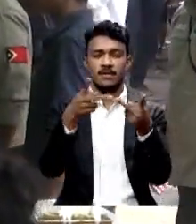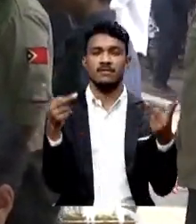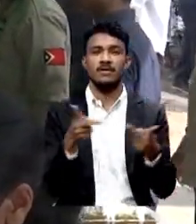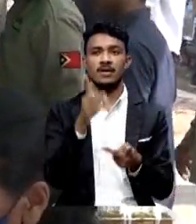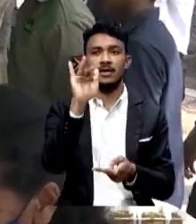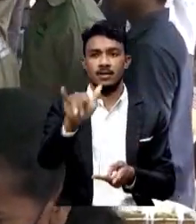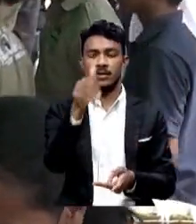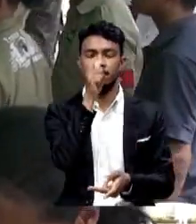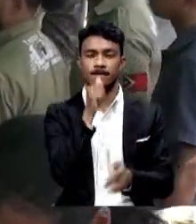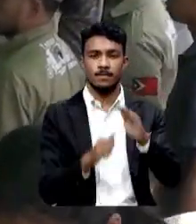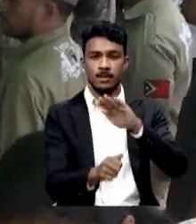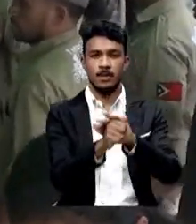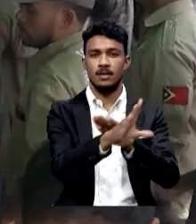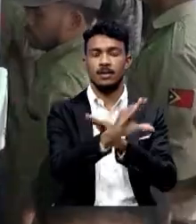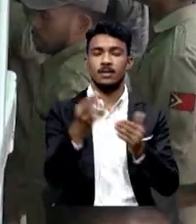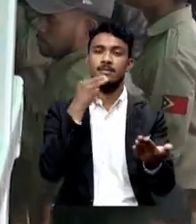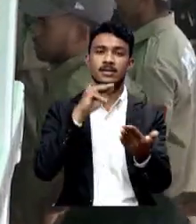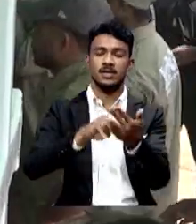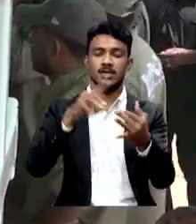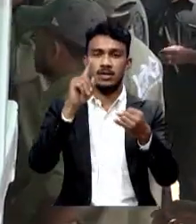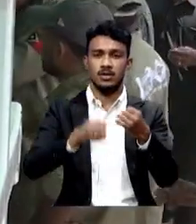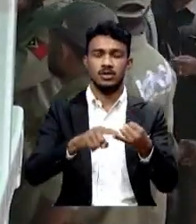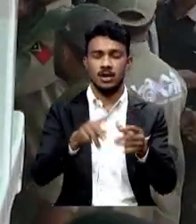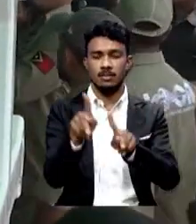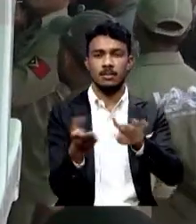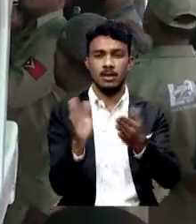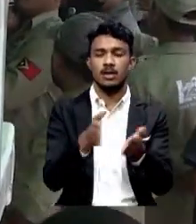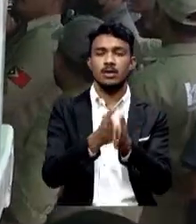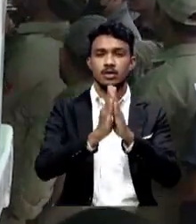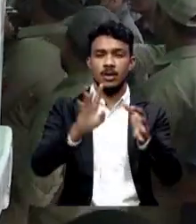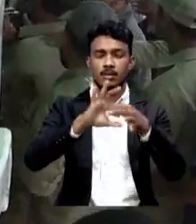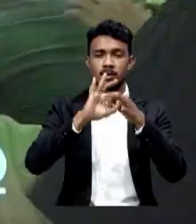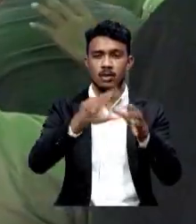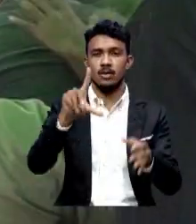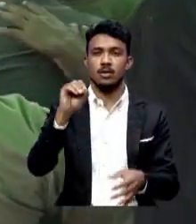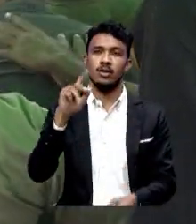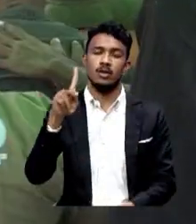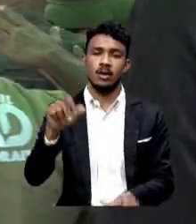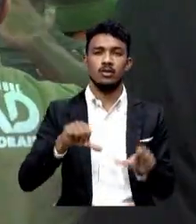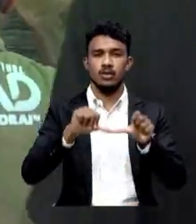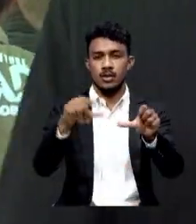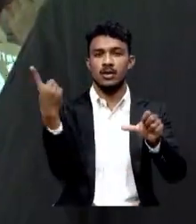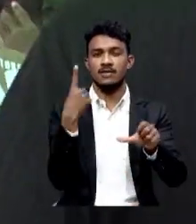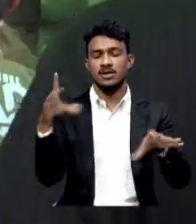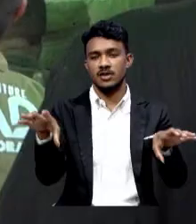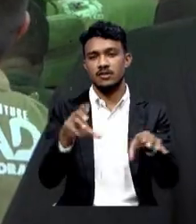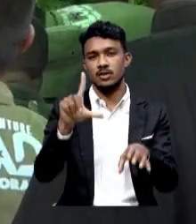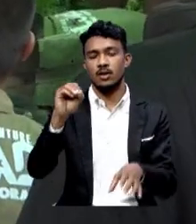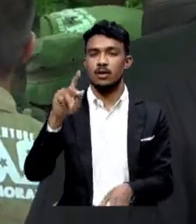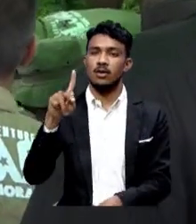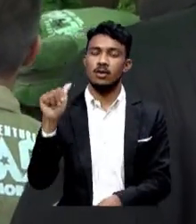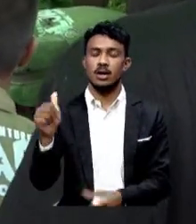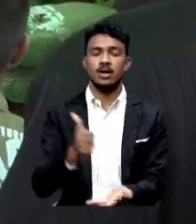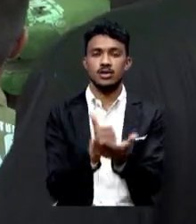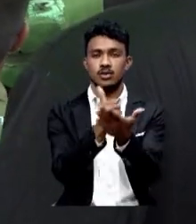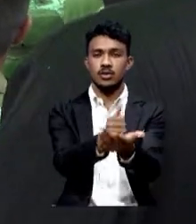Ia mensazeng ikus matebian husu ba struktura loka, atu kontinua misaun loka nian, hori tulun Maluk sira nebe